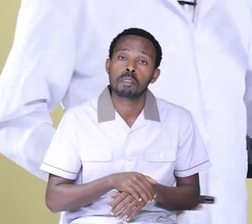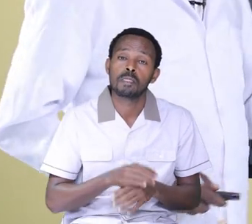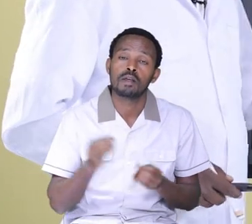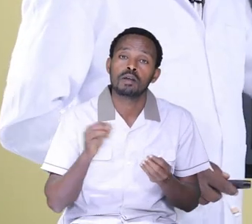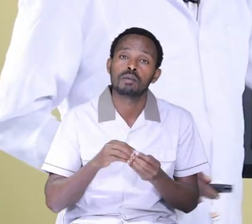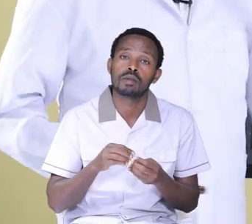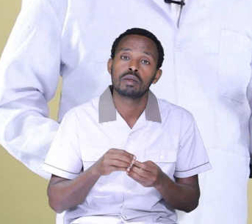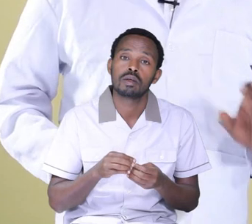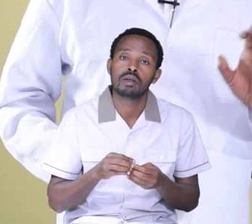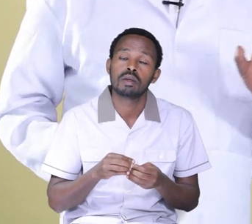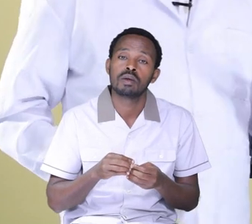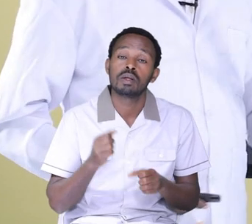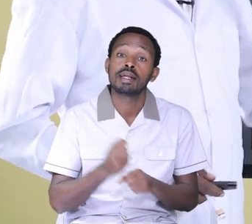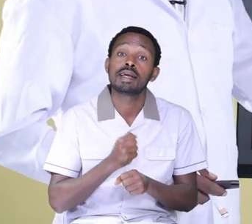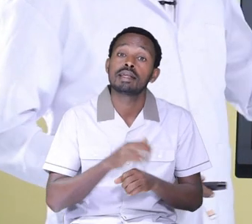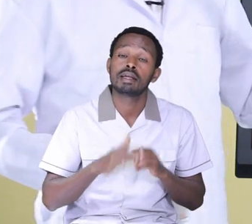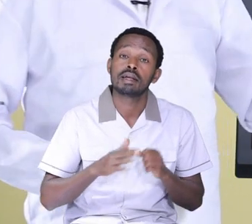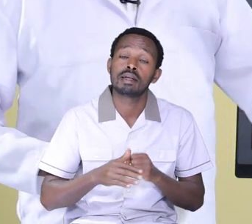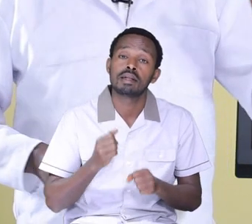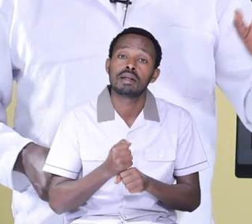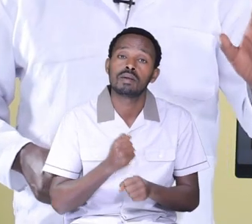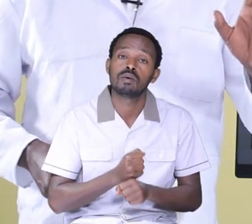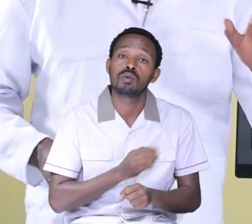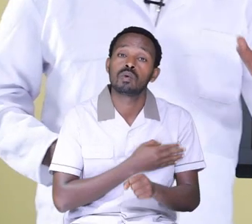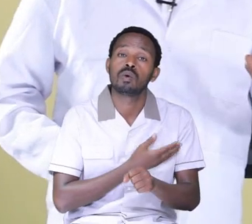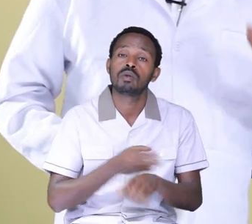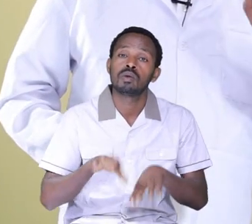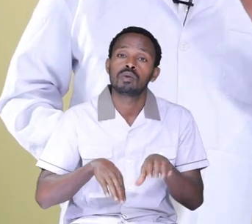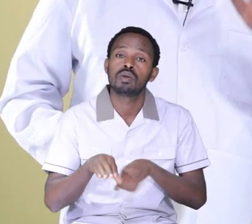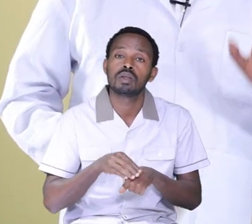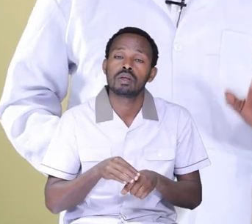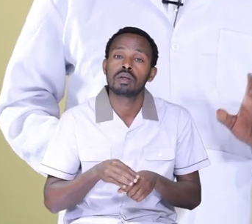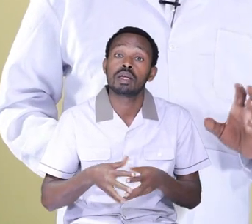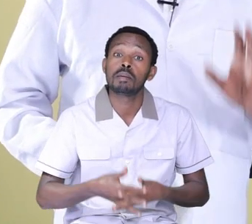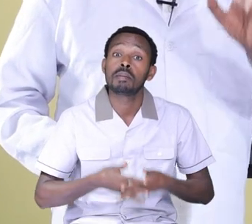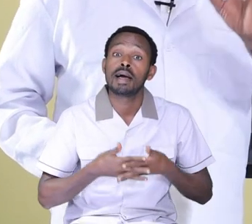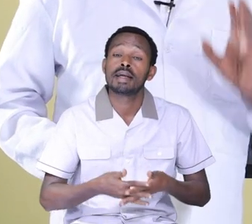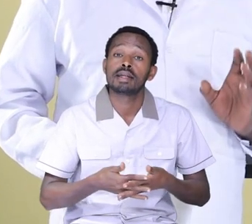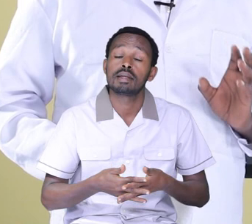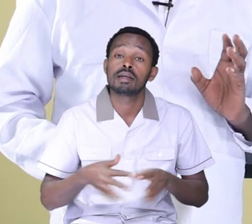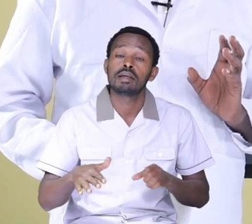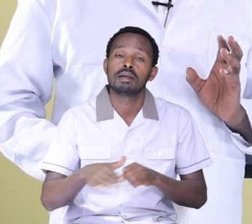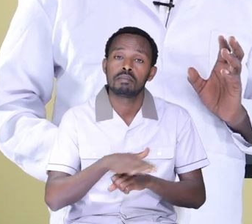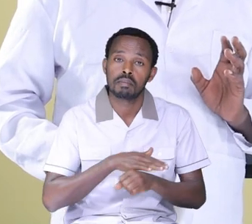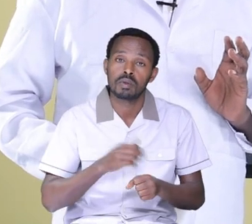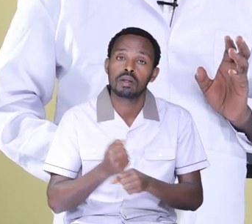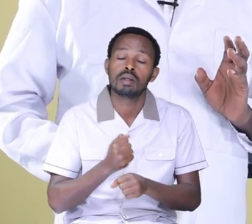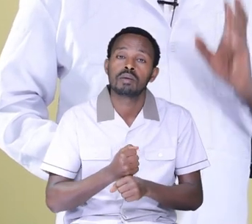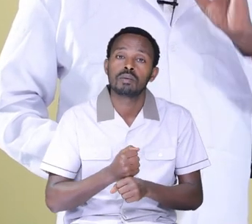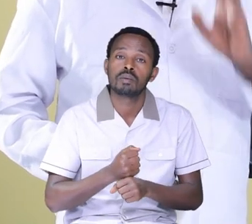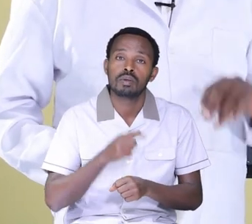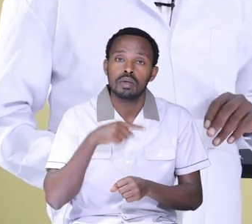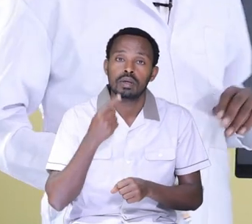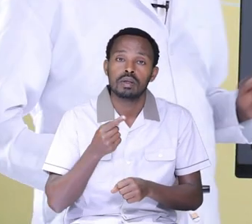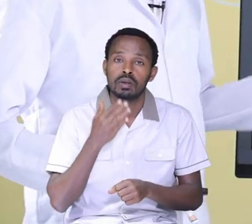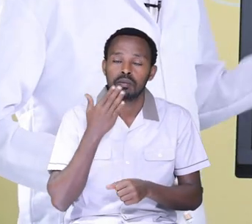Akkasumas dalagaa cicataa jechuun dalagaa humni sochooftuu maashinicha irratti dalagu jenneerra.